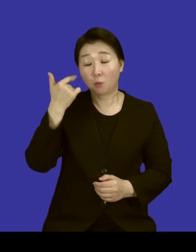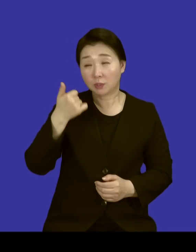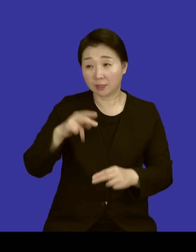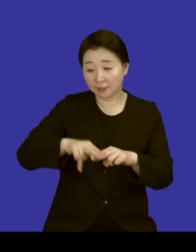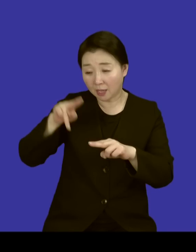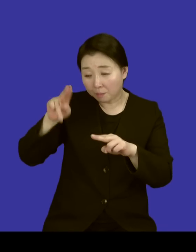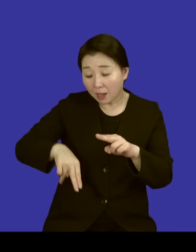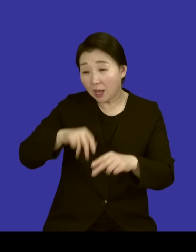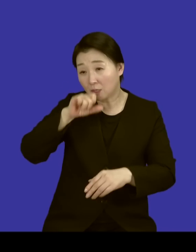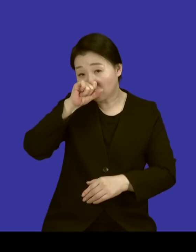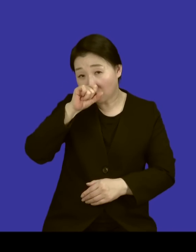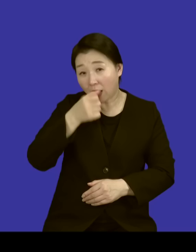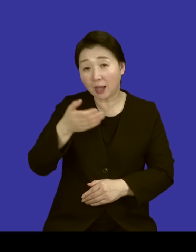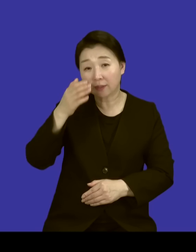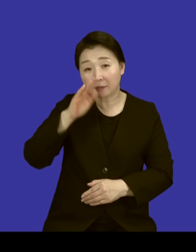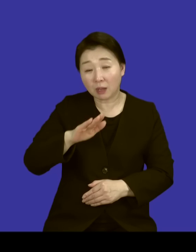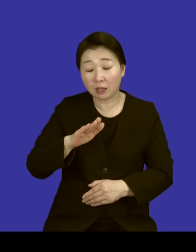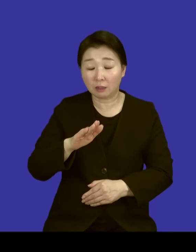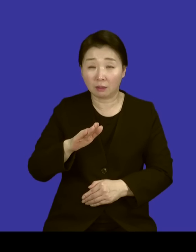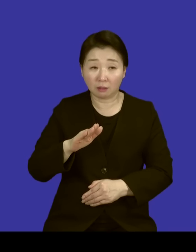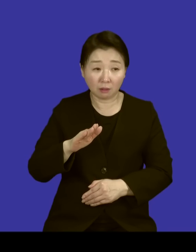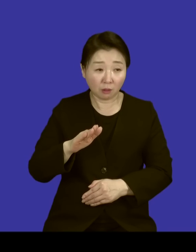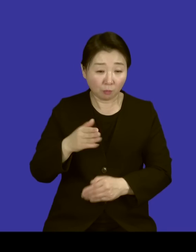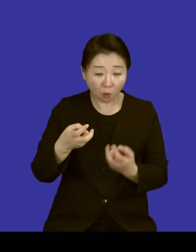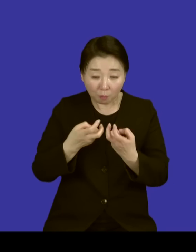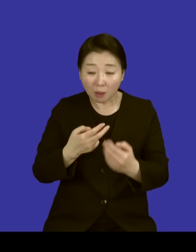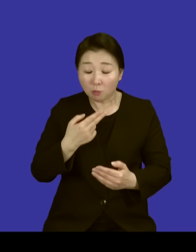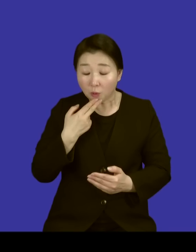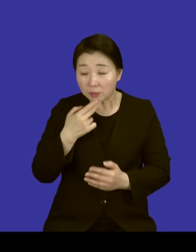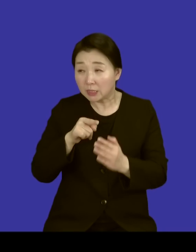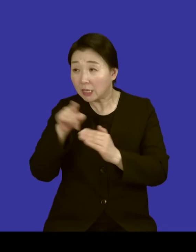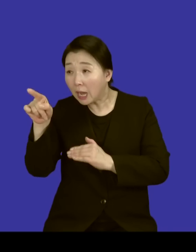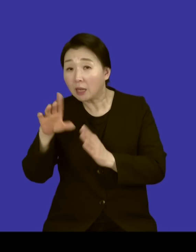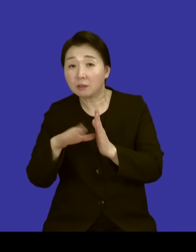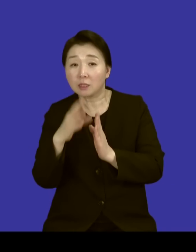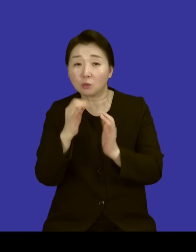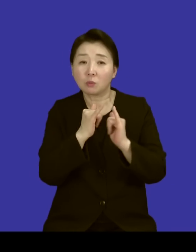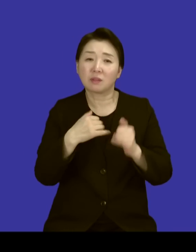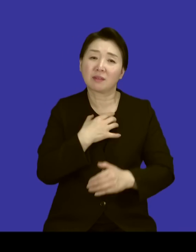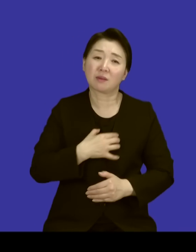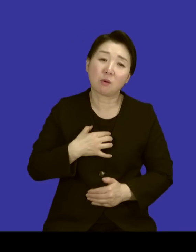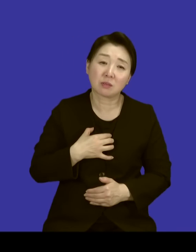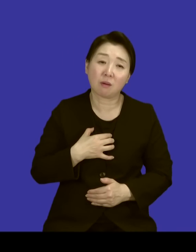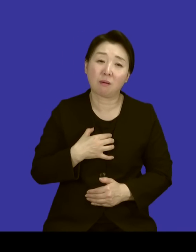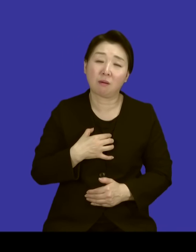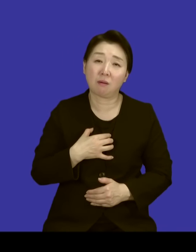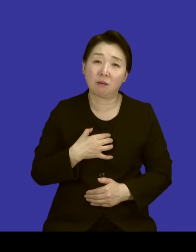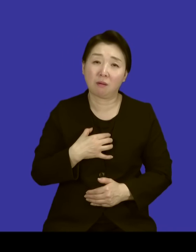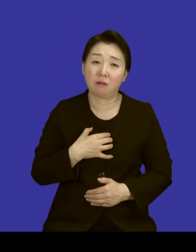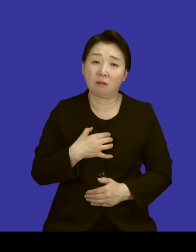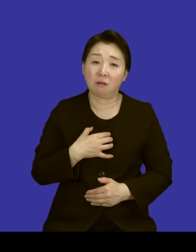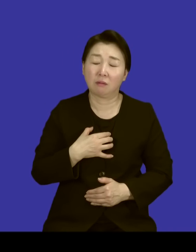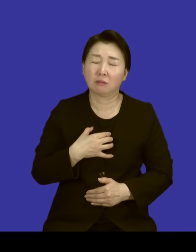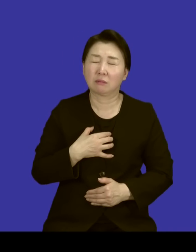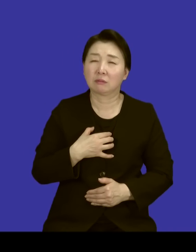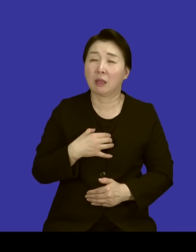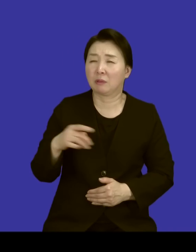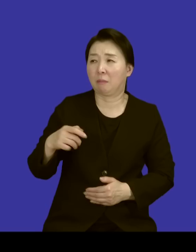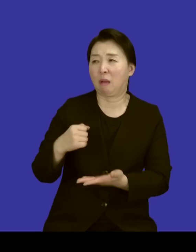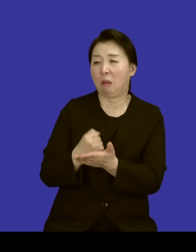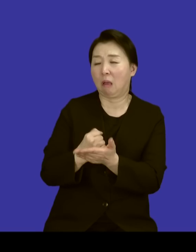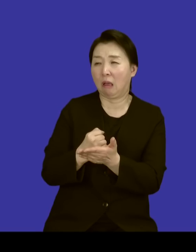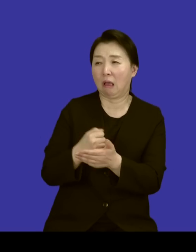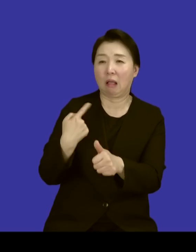사임하시는 건 좋은데 이렇게 대책 없이 가시면 교인들이 걱정하고 네. 또 가십거리가 될 수 있으니까 그렇죠,